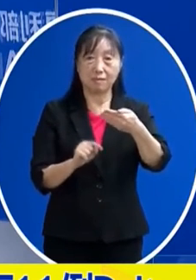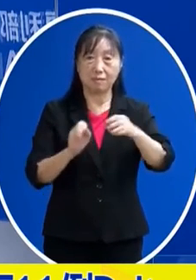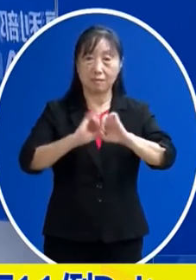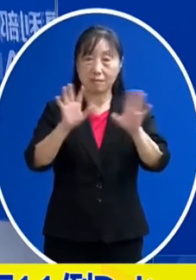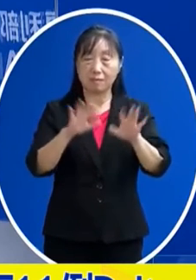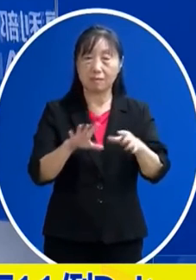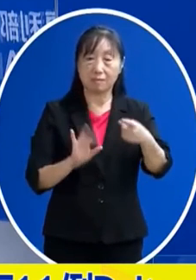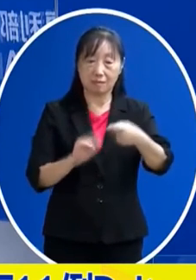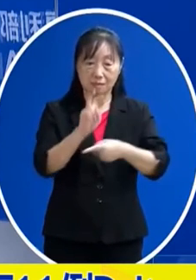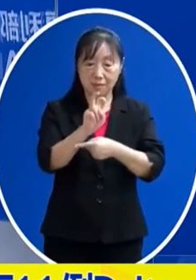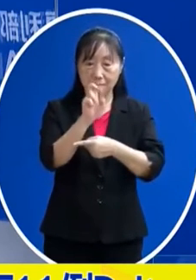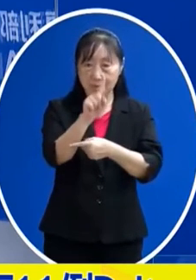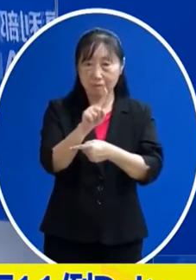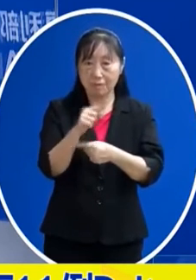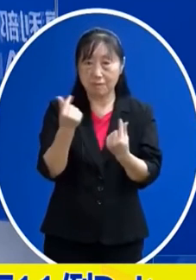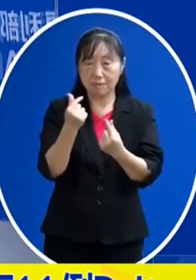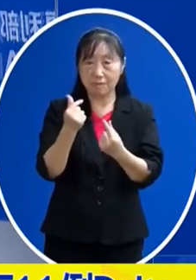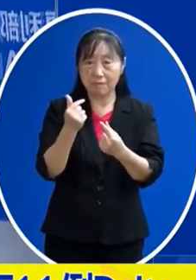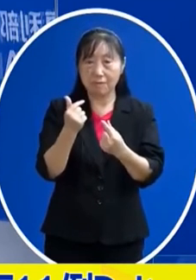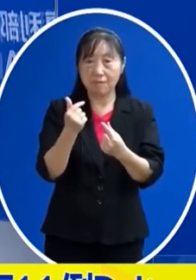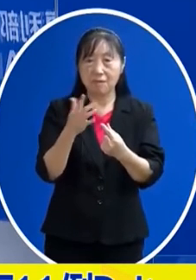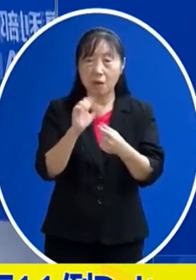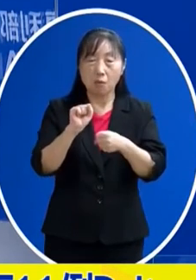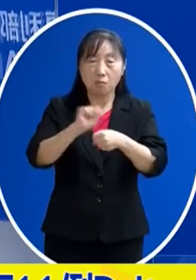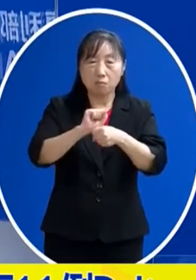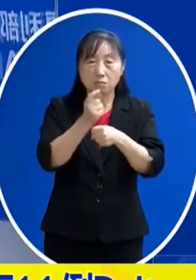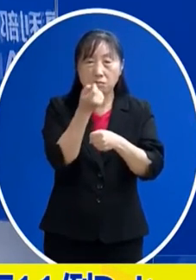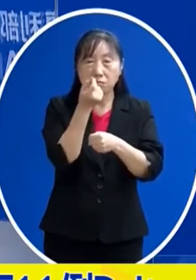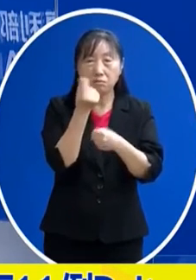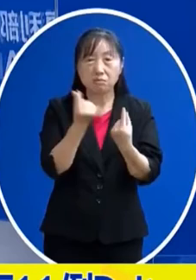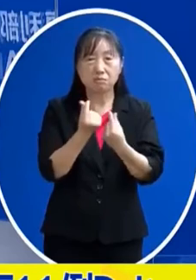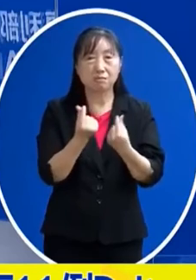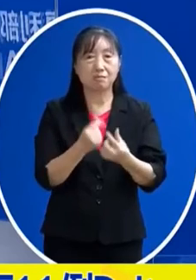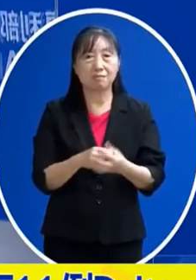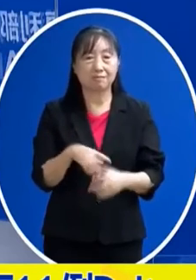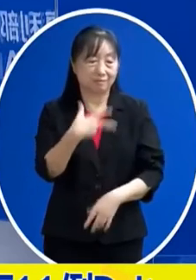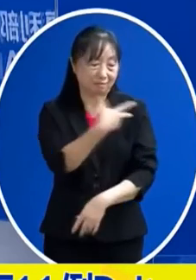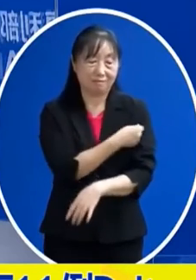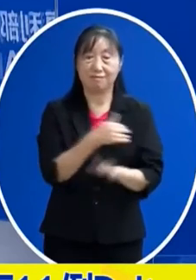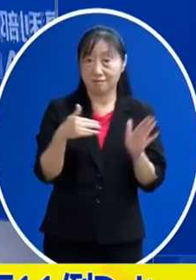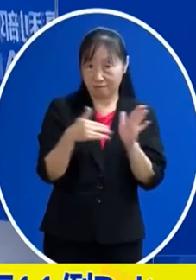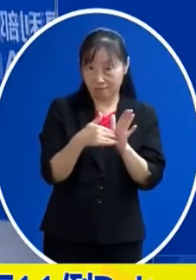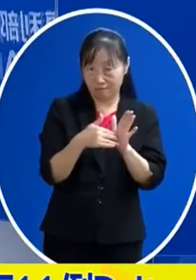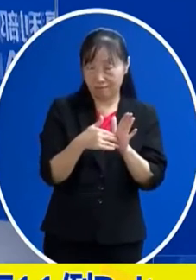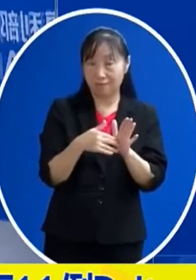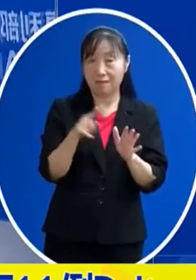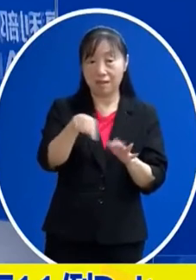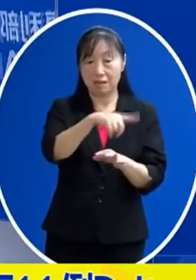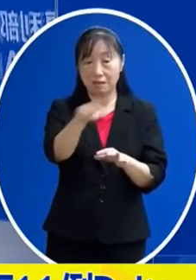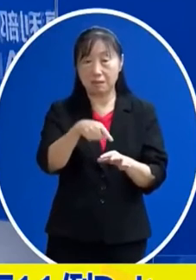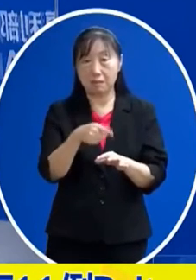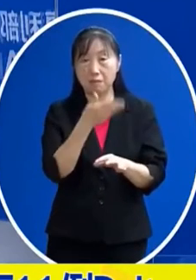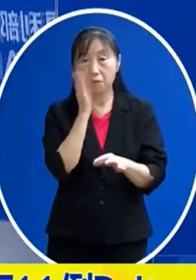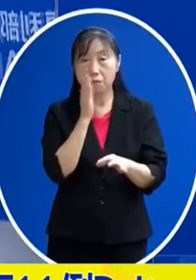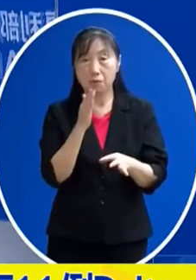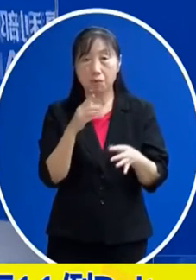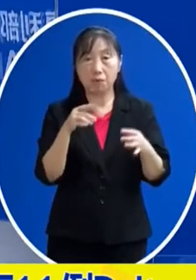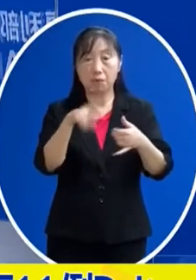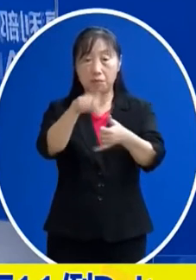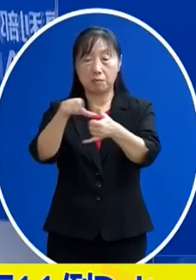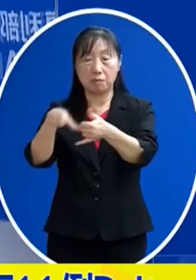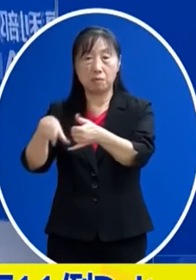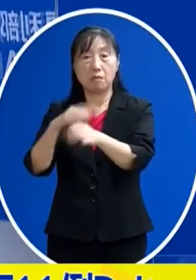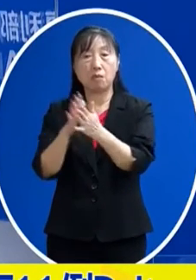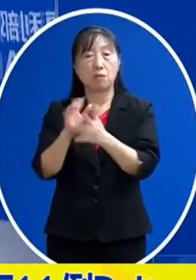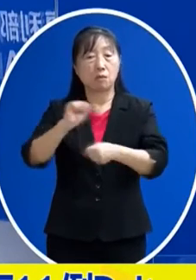明的21%哦，看起来有稍微上升哦，显示说现在打了疫苗完整接种的旅客是有大概越来越